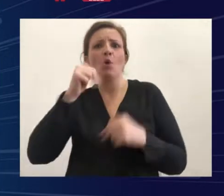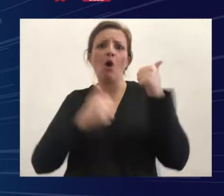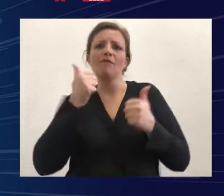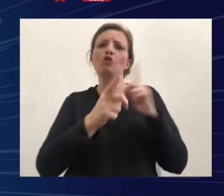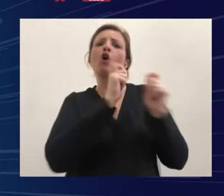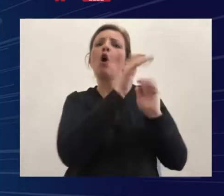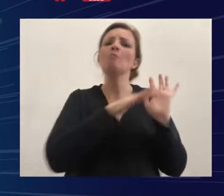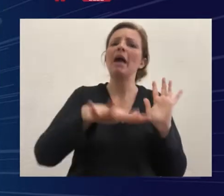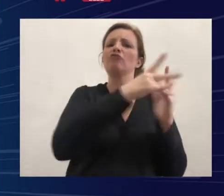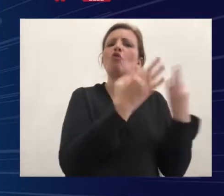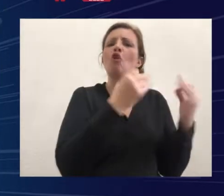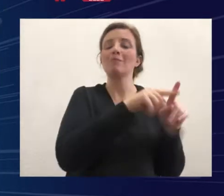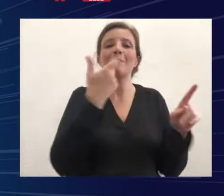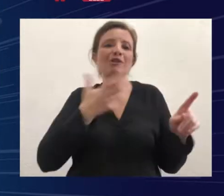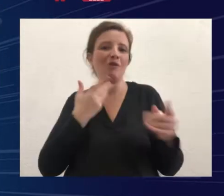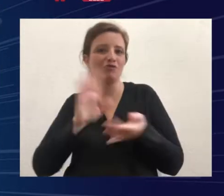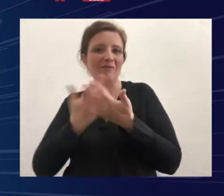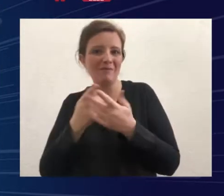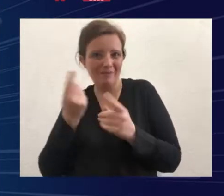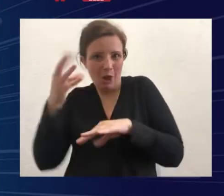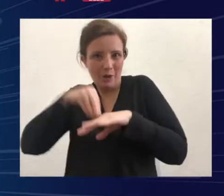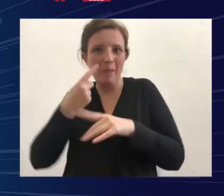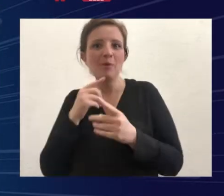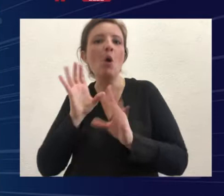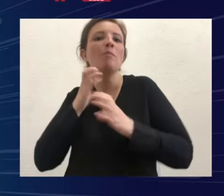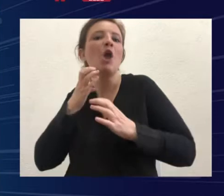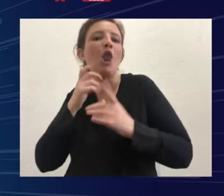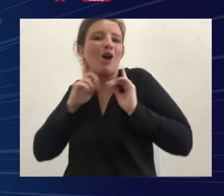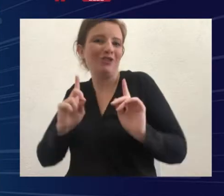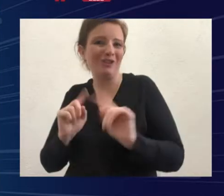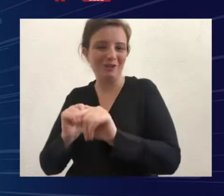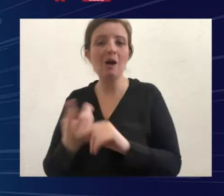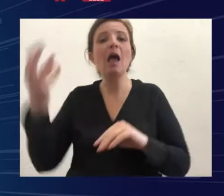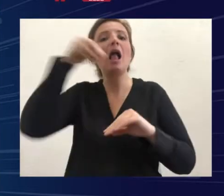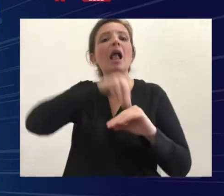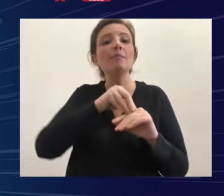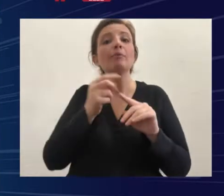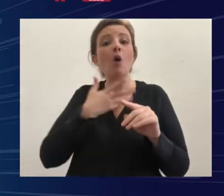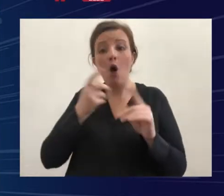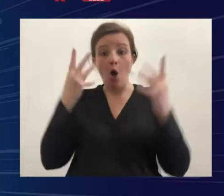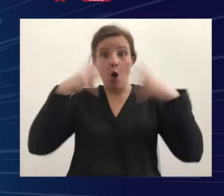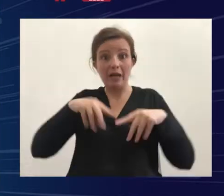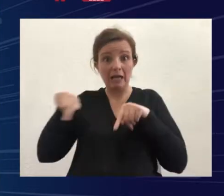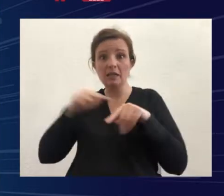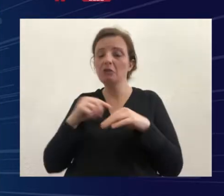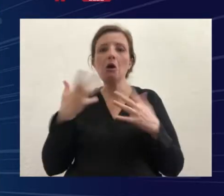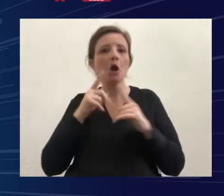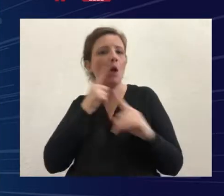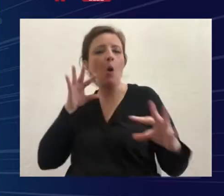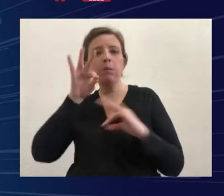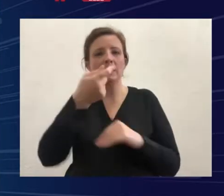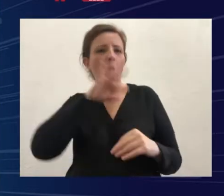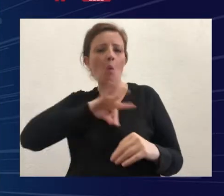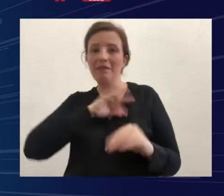grande catena distributiva perché c'è il valore appunto del biologico. Inoltre queste organizzazioni non perseguono